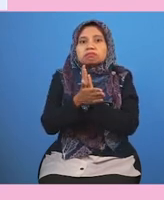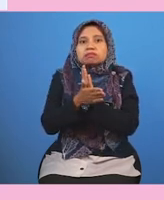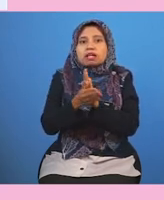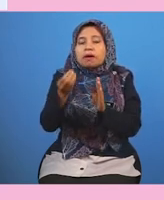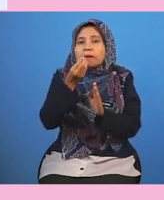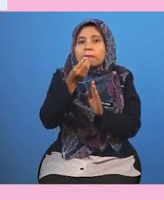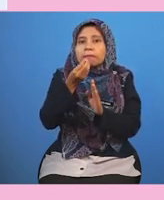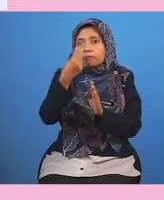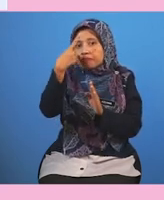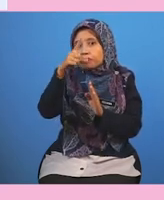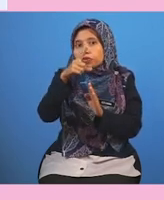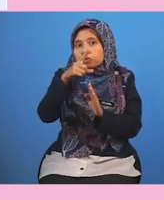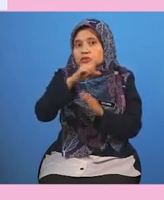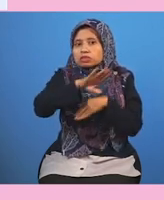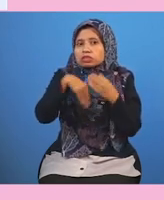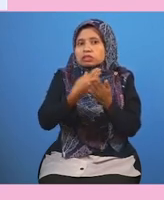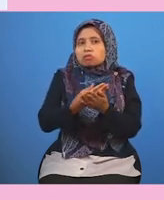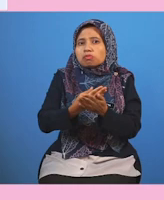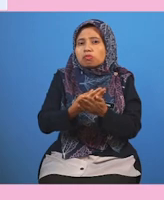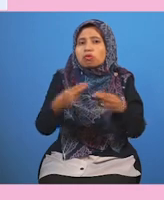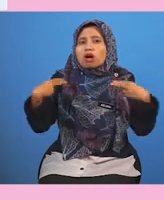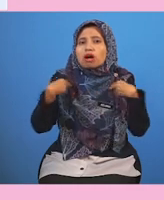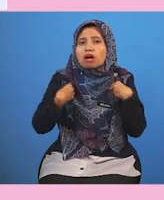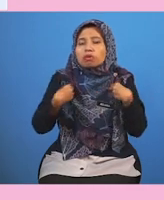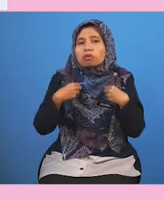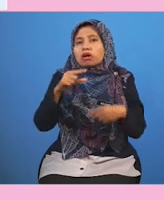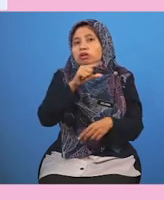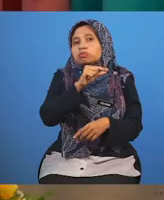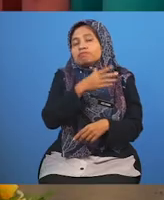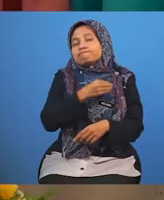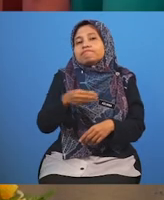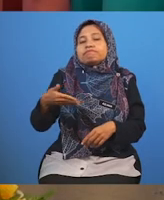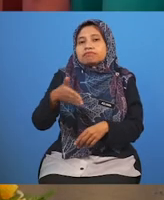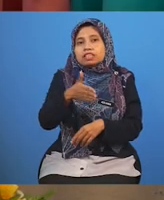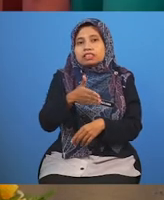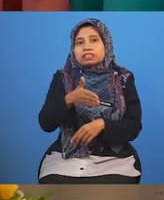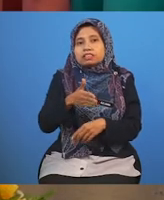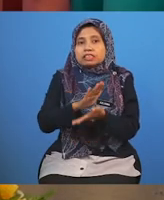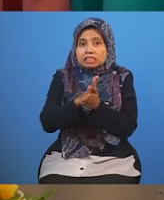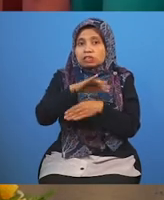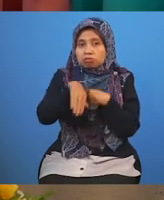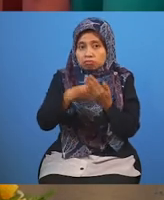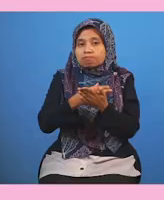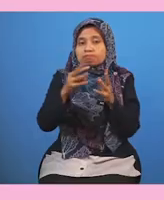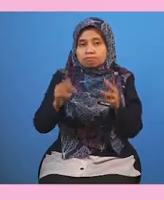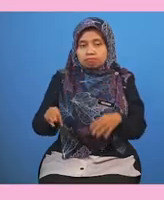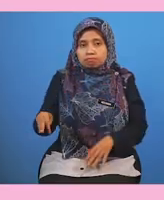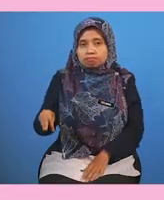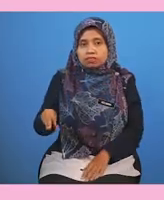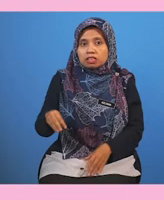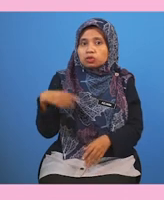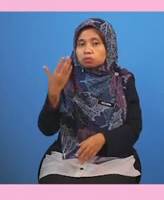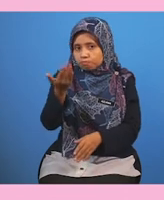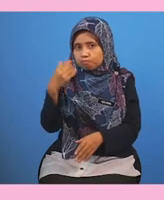sebagai makanan untuk reptilia, burung dan ikan. Baiklah para pelajar sekalian, mari